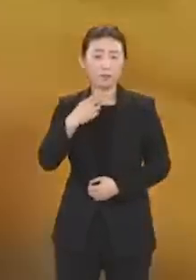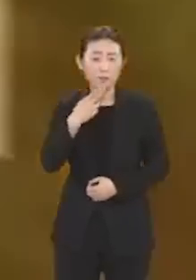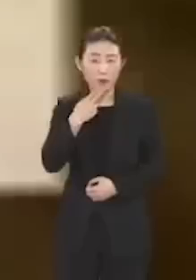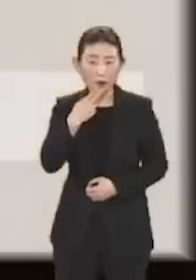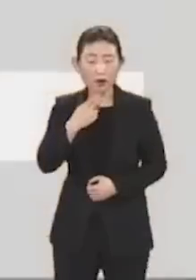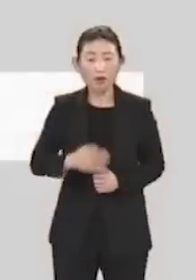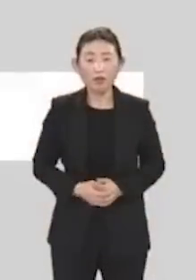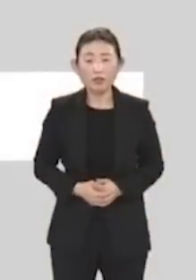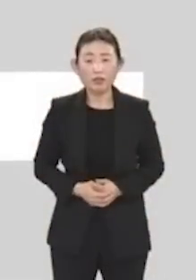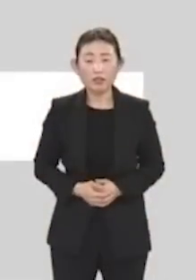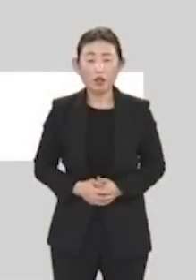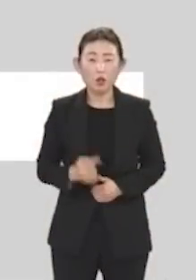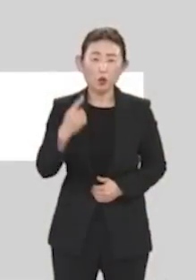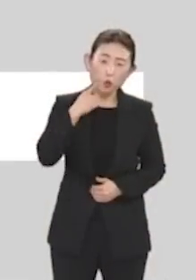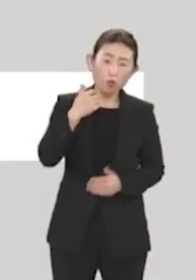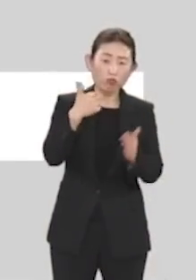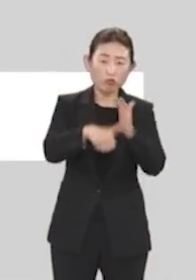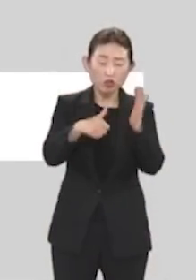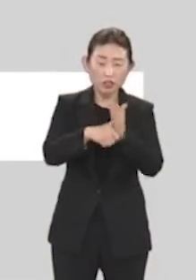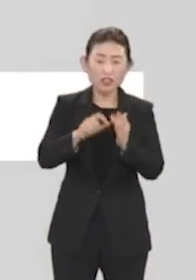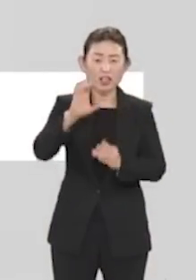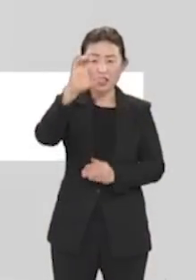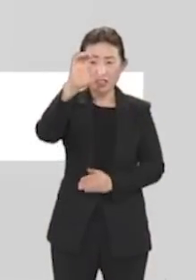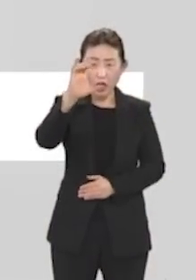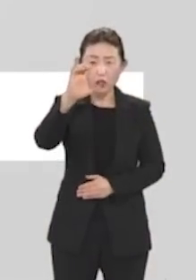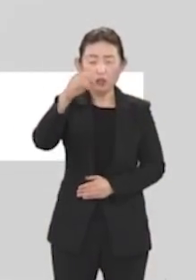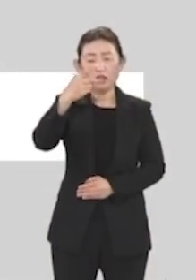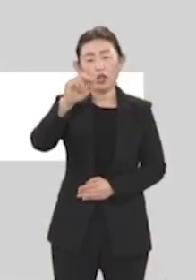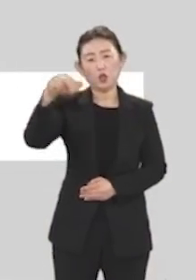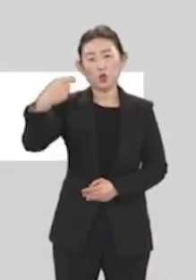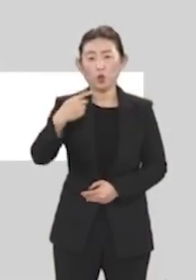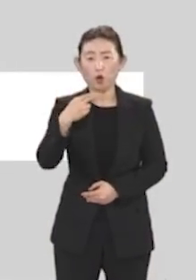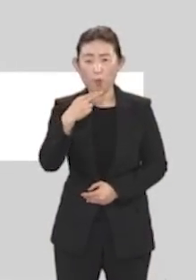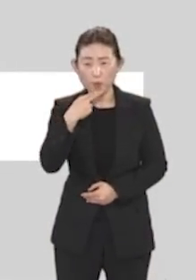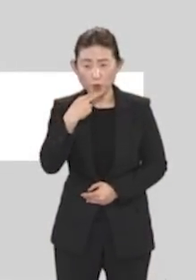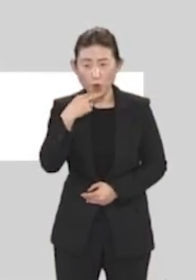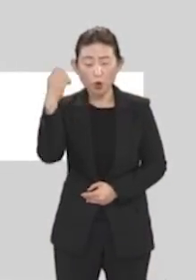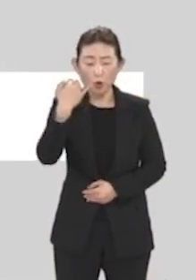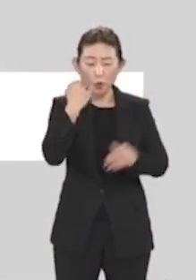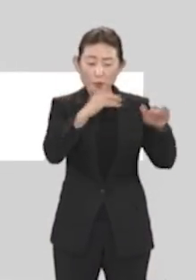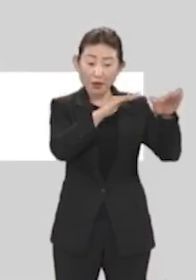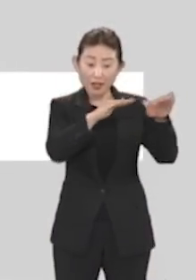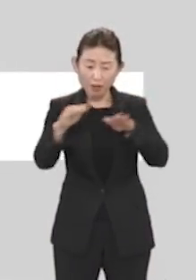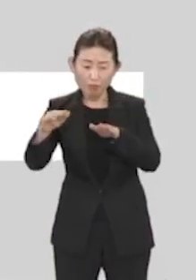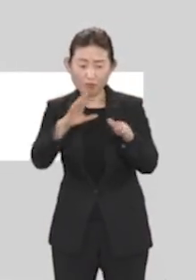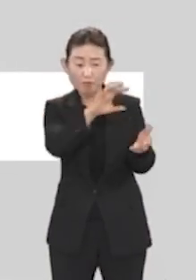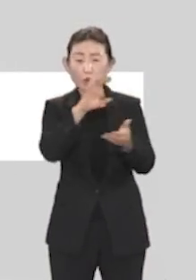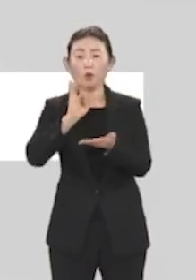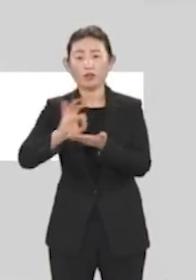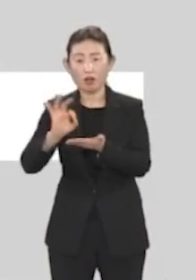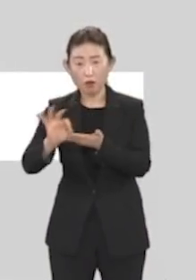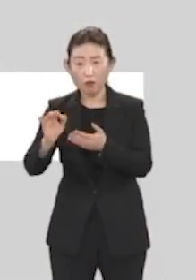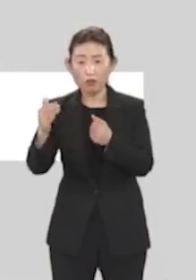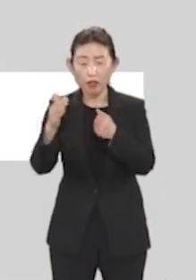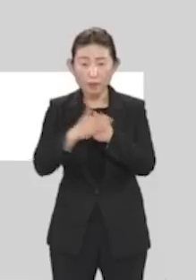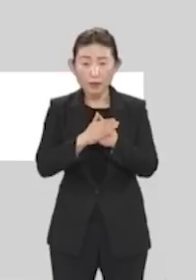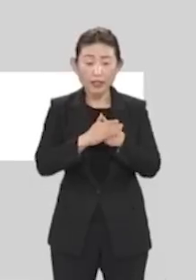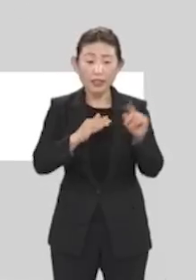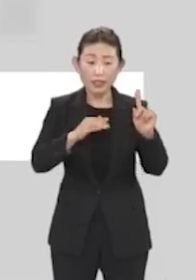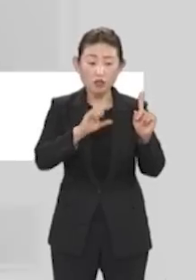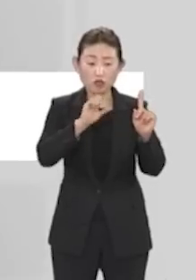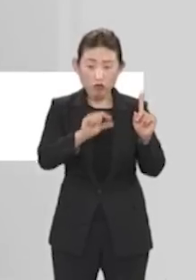없습니다 방사성 물질이나 탄소 배출도 없을 뿐더러 무궁무진한 바닷물을 원료로 사용하는데 바닷물